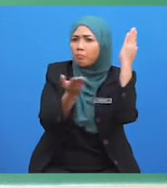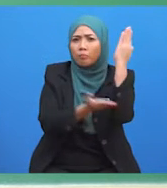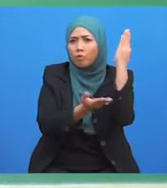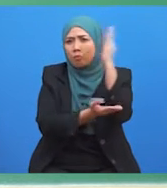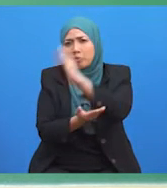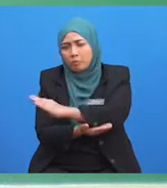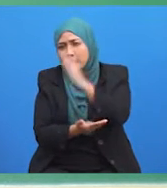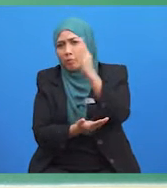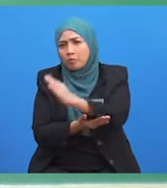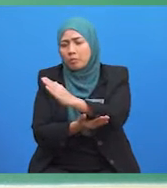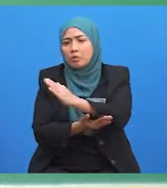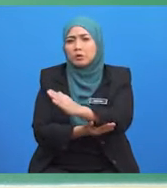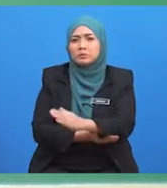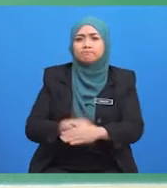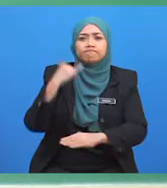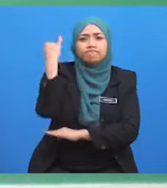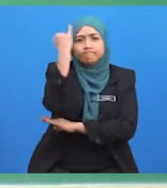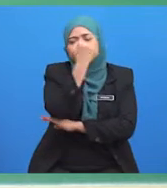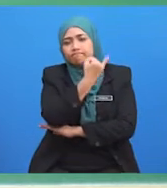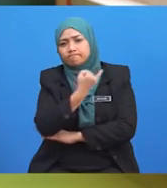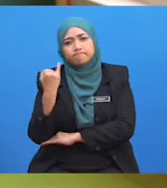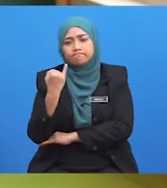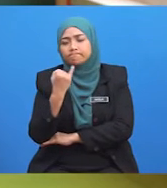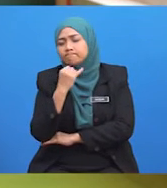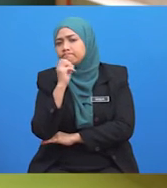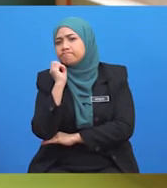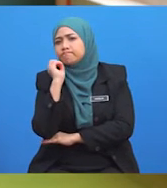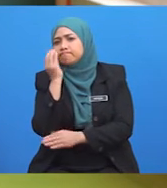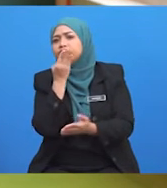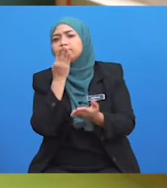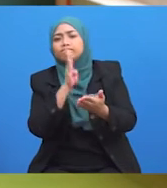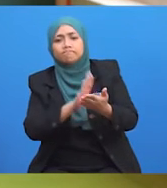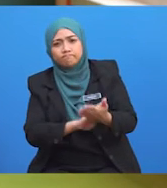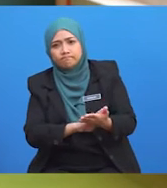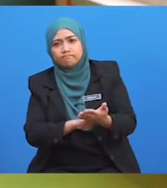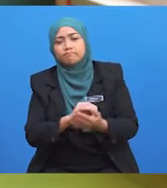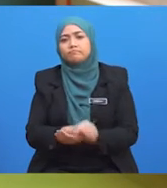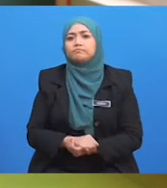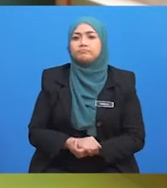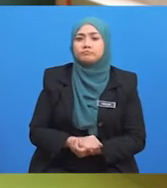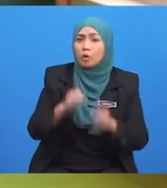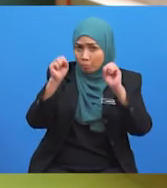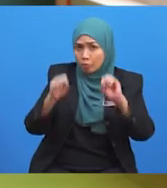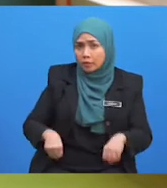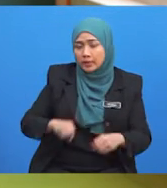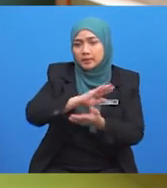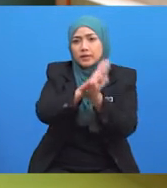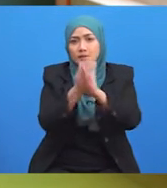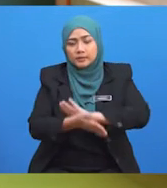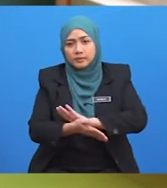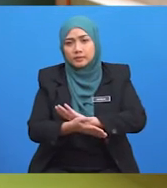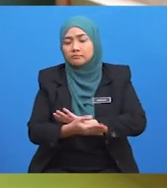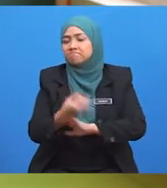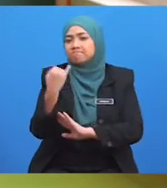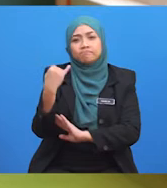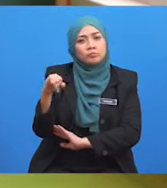memusnahkan keindahan alam sekitar. Patutkah perkara-perkara ini berlaku? Tak patut,